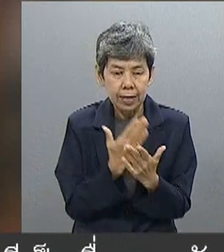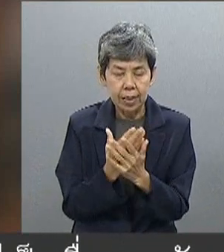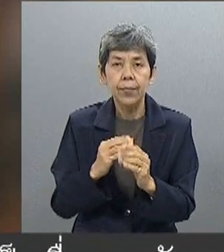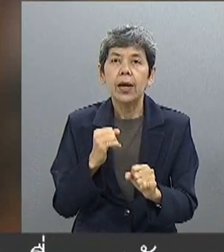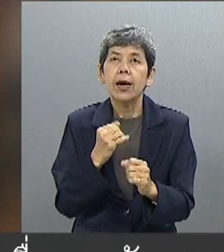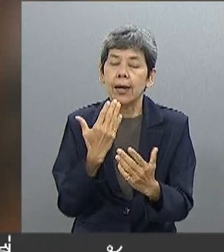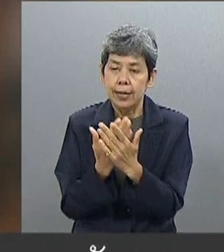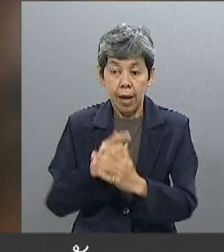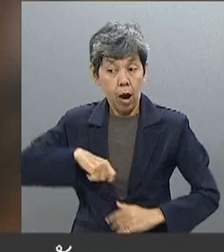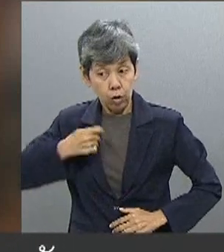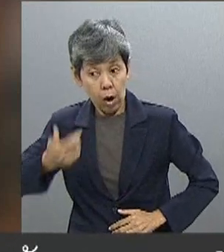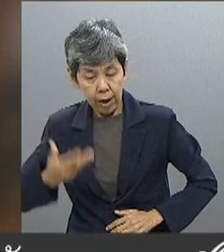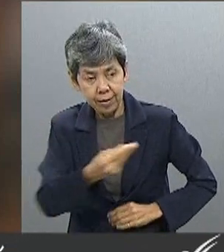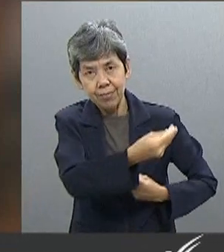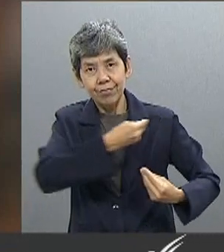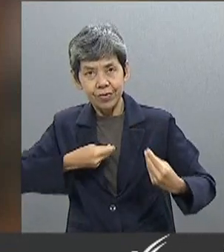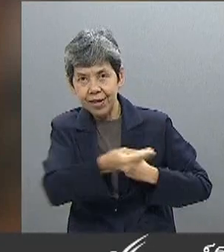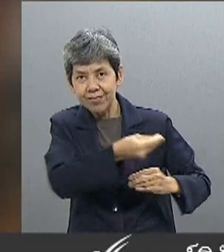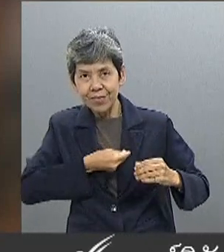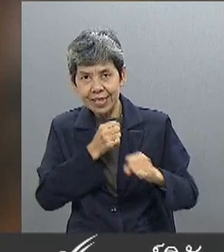ล้านคนนะคะเป็นไปได้ที่จะใช้วิธีการให้นักท่องเที่ยวและจ่ายเงินออกไปก่อนแล้วมีเงินกลับคืนเข้ามาหรือว่าCash Back